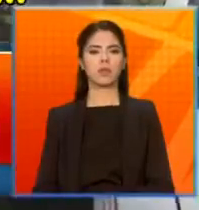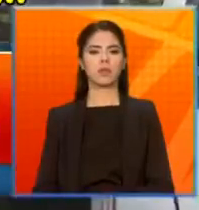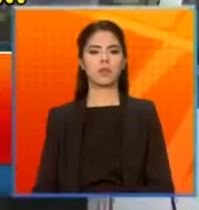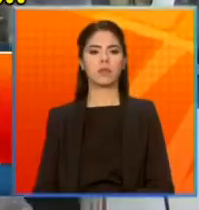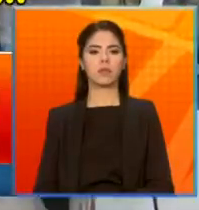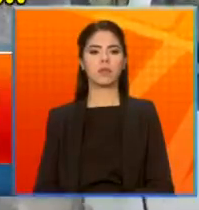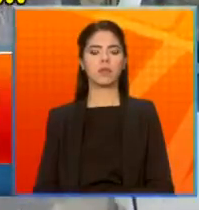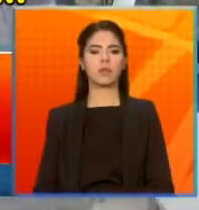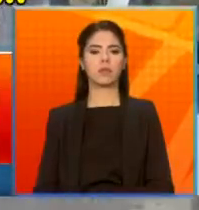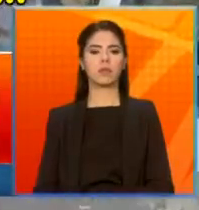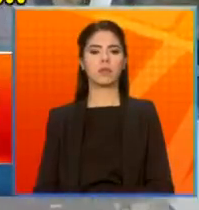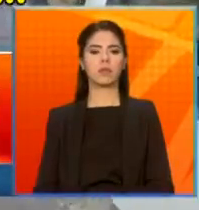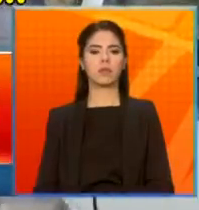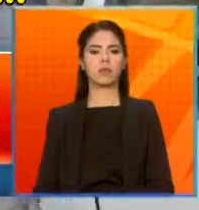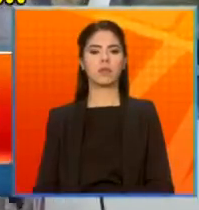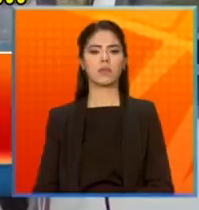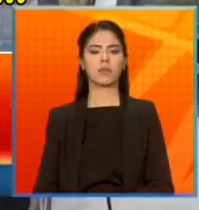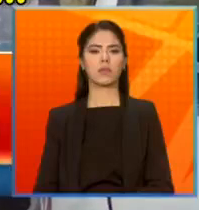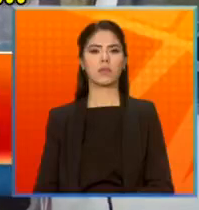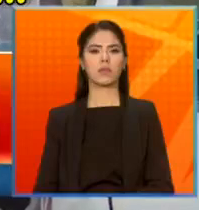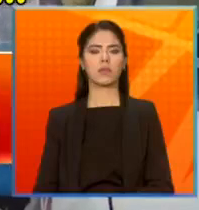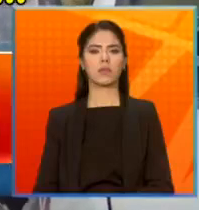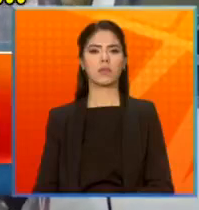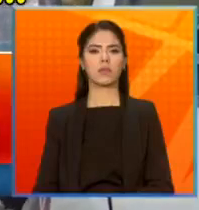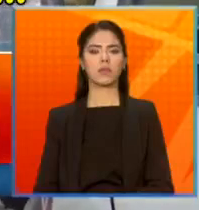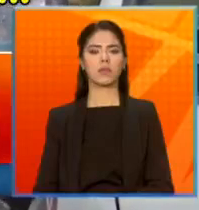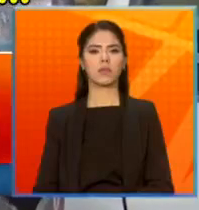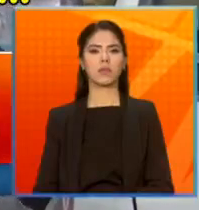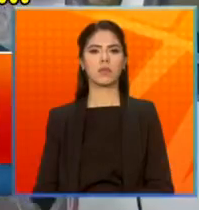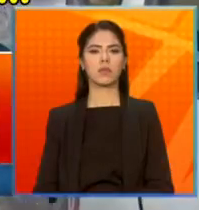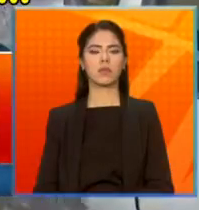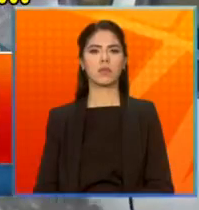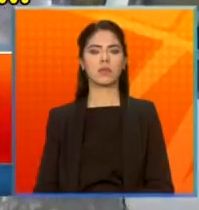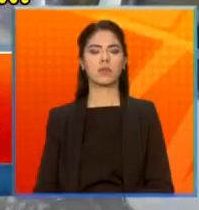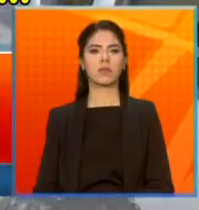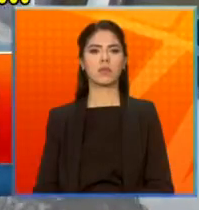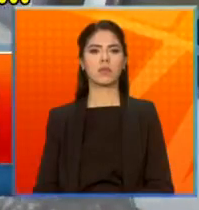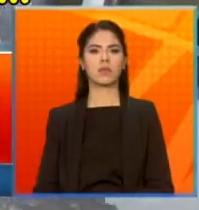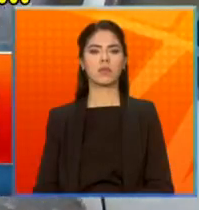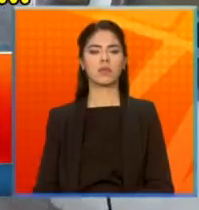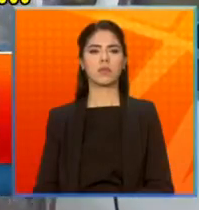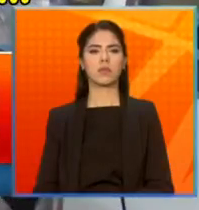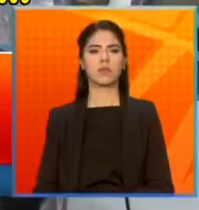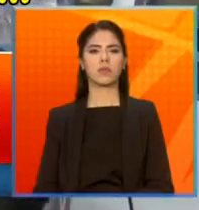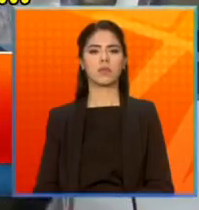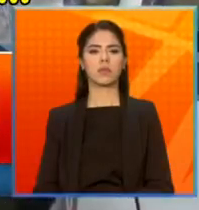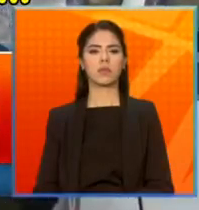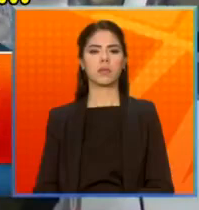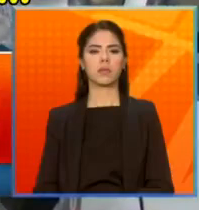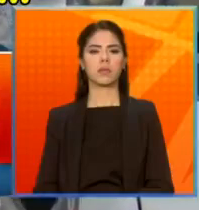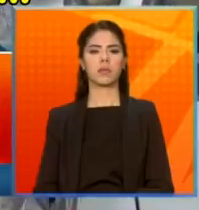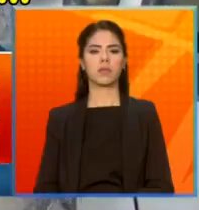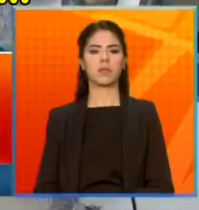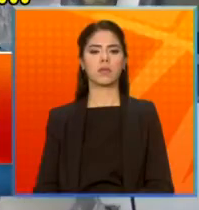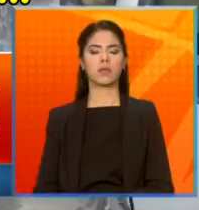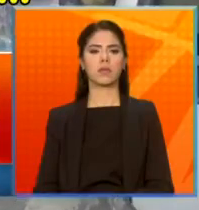Son hazırlıklar tamamladı. Şu an Neyrap'a doğru ilerliyoruz ve yarışıyoruz. Bugün inşallah